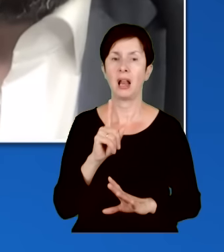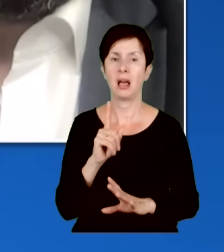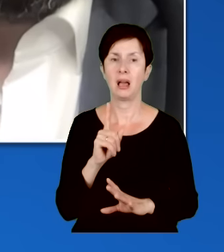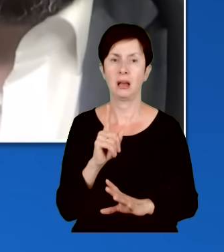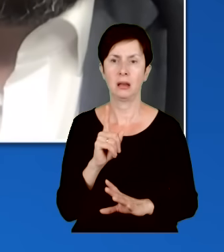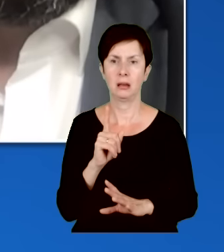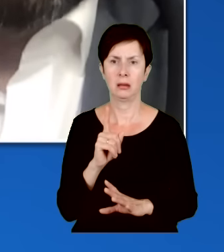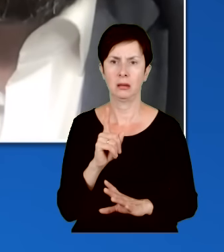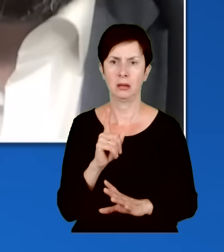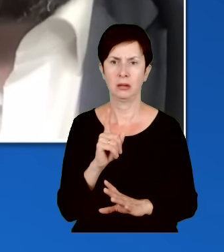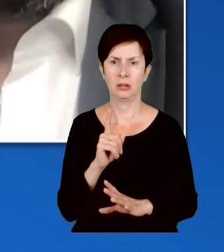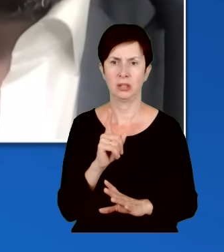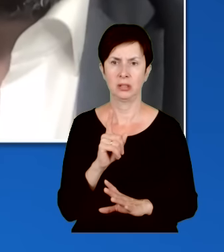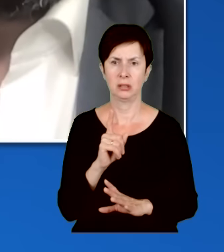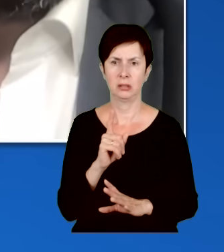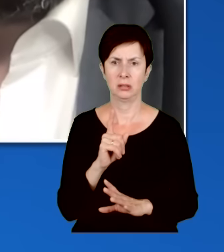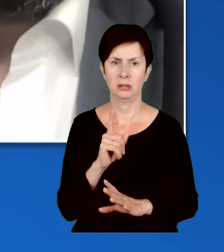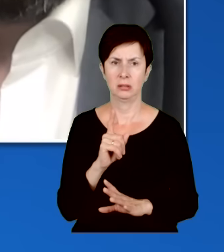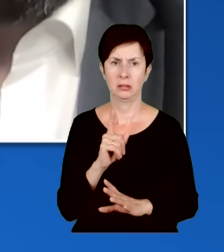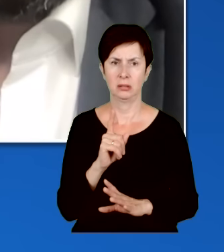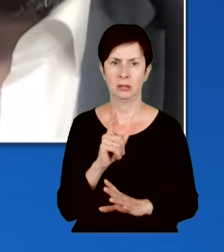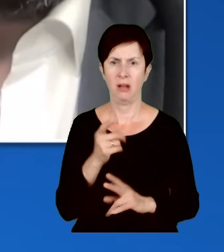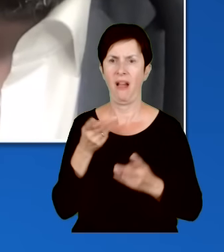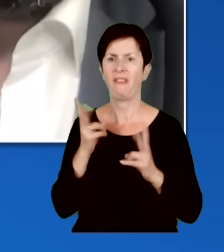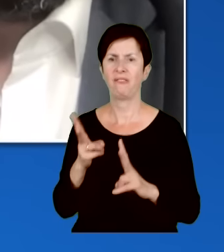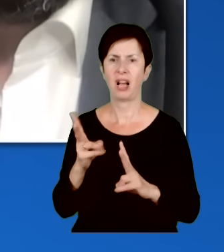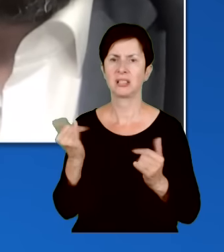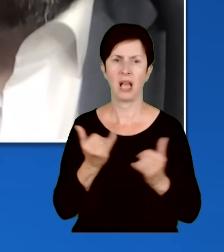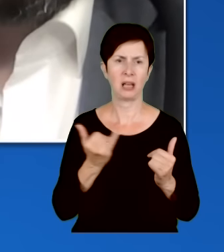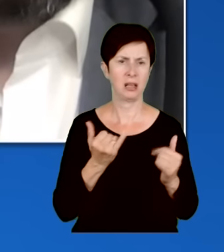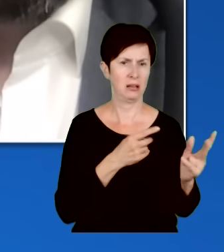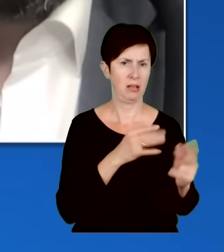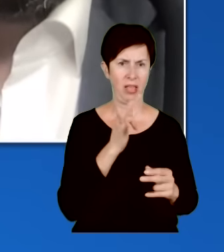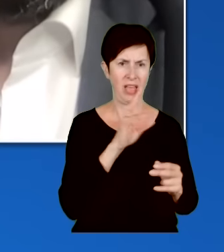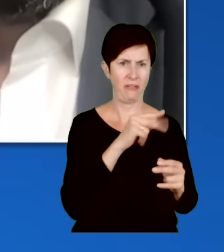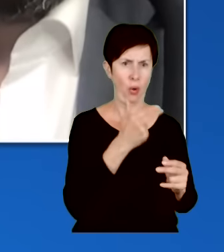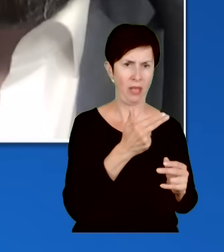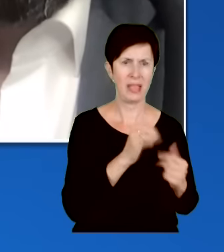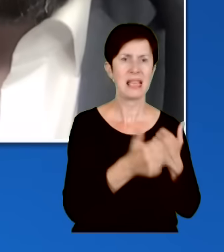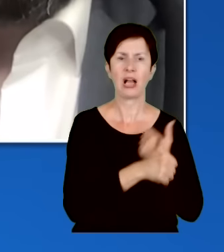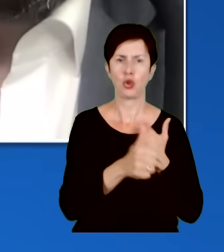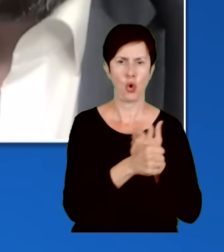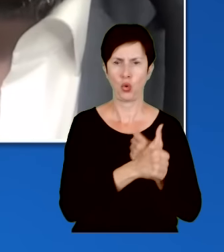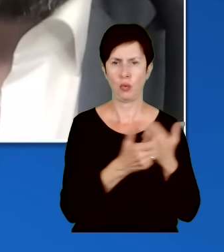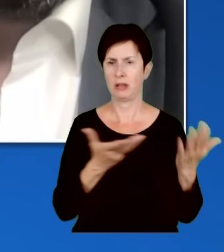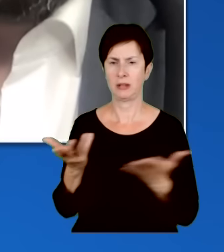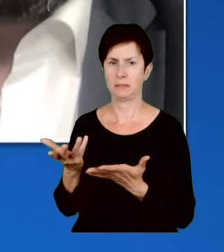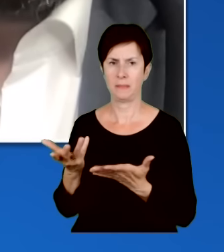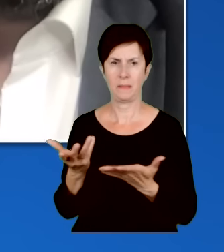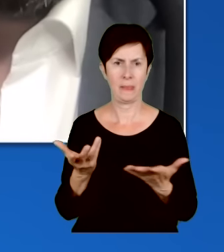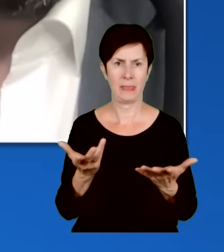wskazuje No fakty Tak Fakty TVN czy jakie fakty Jaki dokument Jaki dokument Bo wszystkie